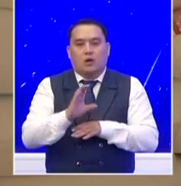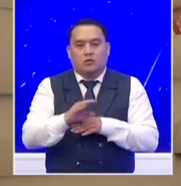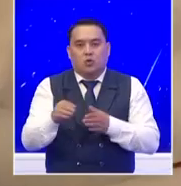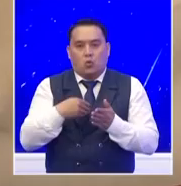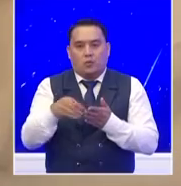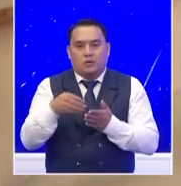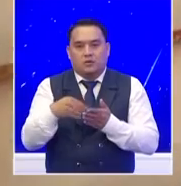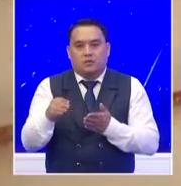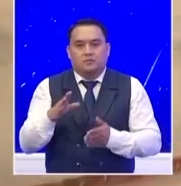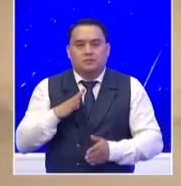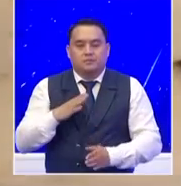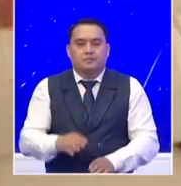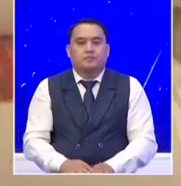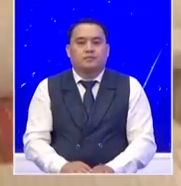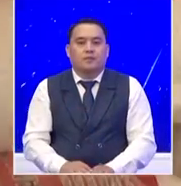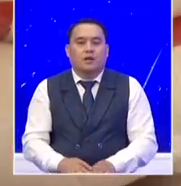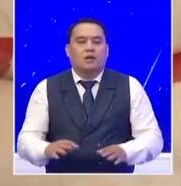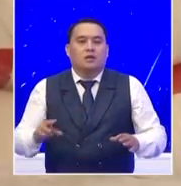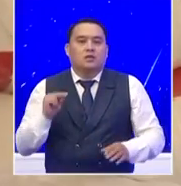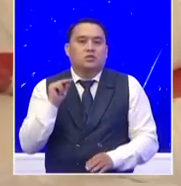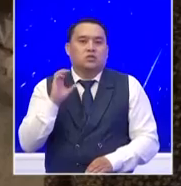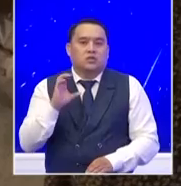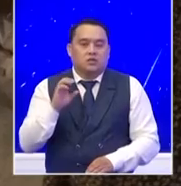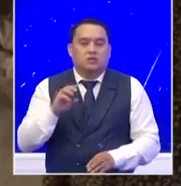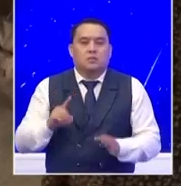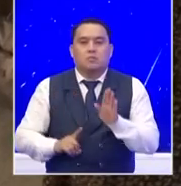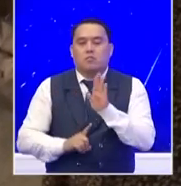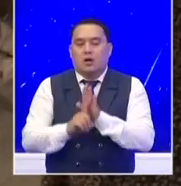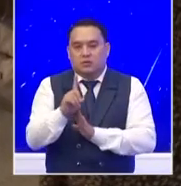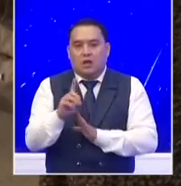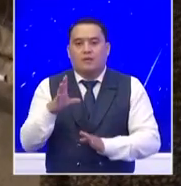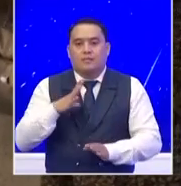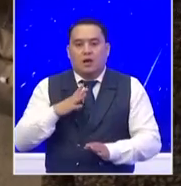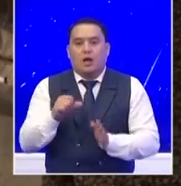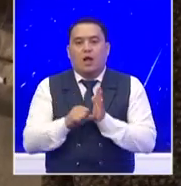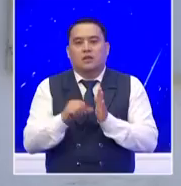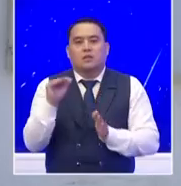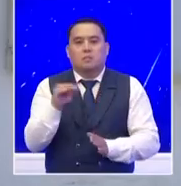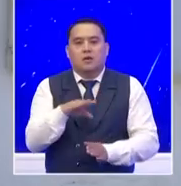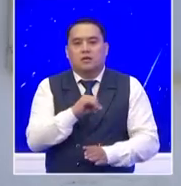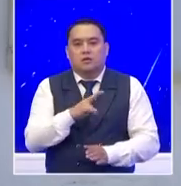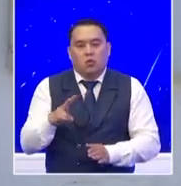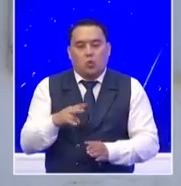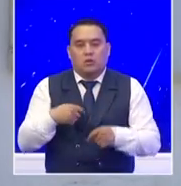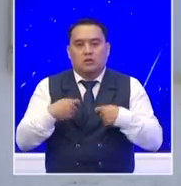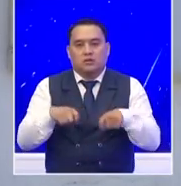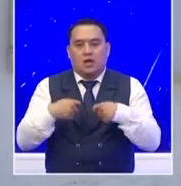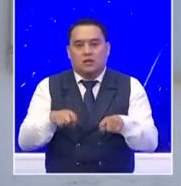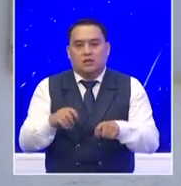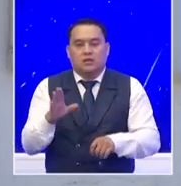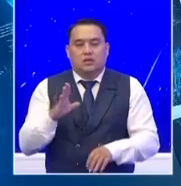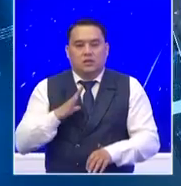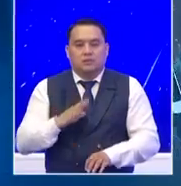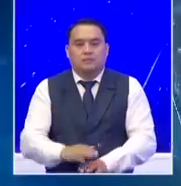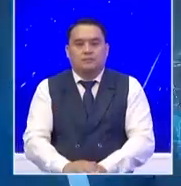алынды. Жалпы төтенше жағдай кезеңі басталғалы дәл осы тұрақтандыру орыннан 6000 тоннадан аса өнім сатылымға түсіпті.